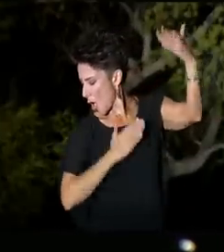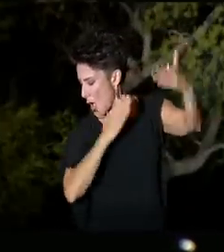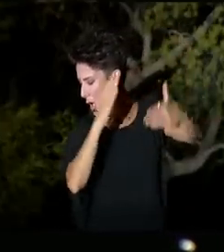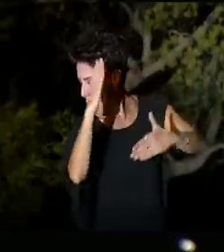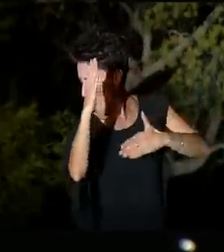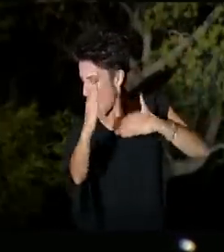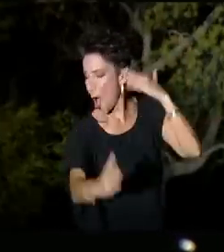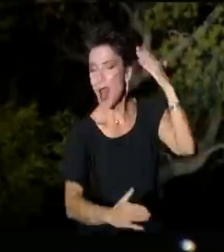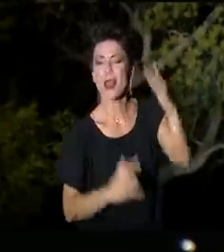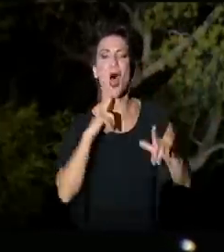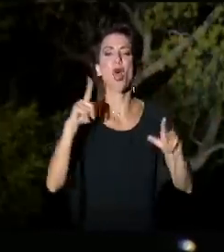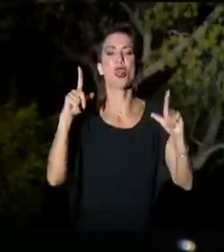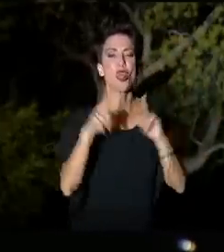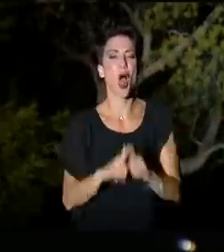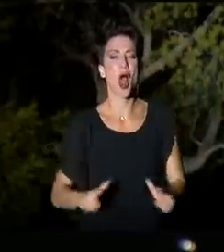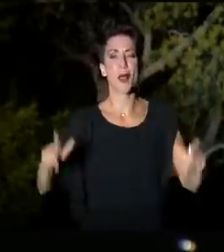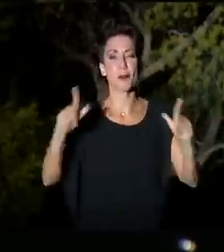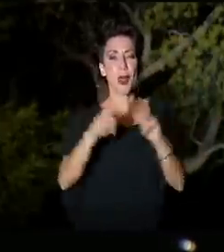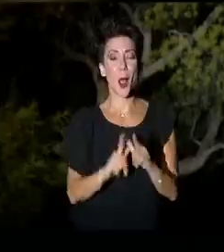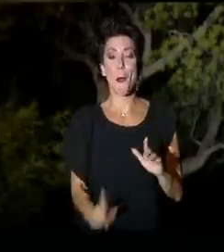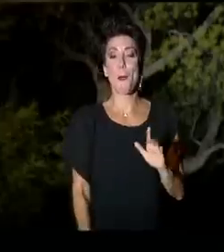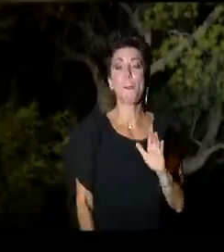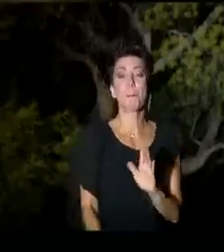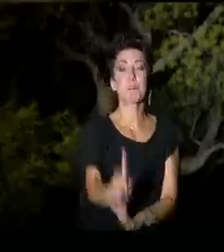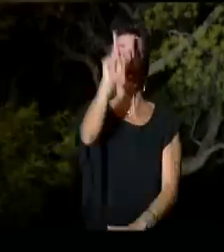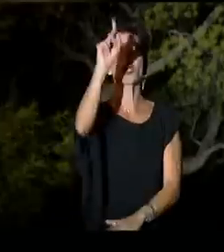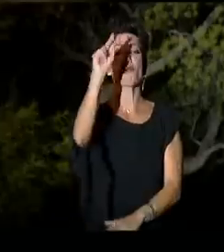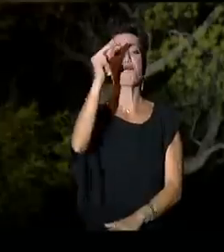Πνίκα, στην πρώτη βουλή της ιστορίας.